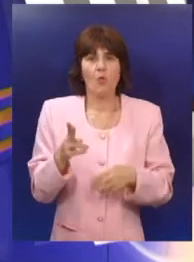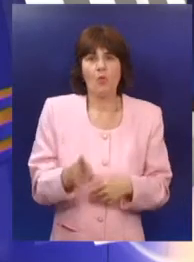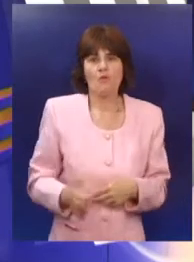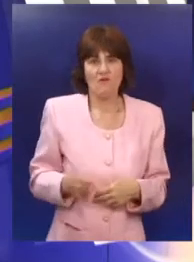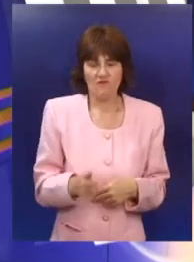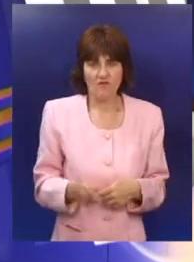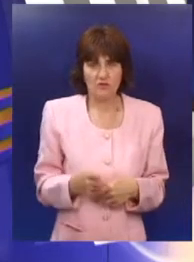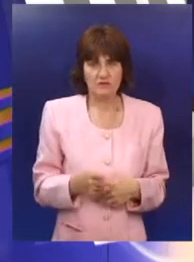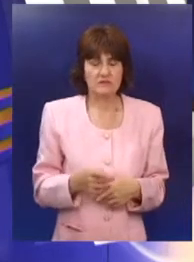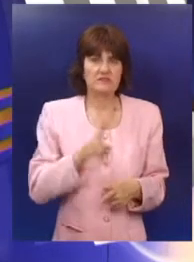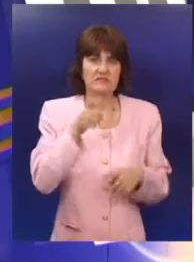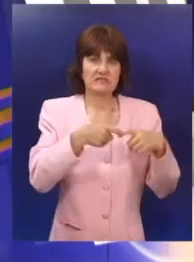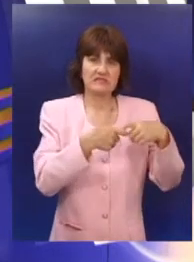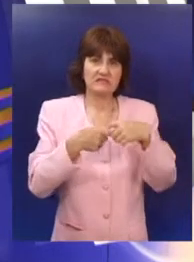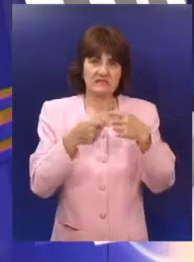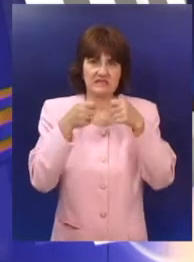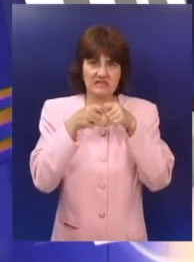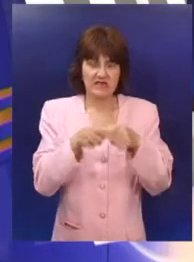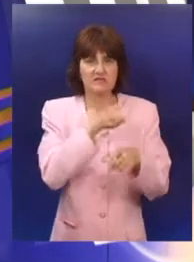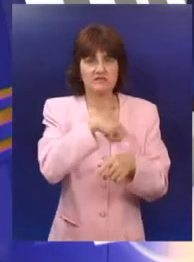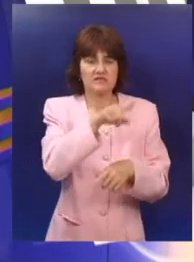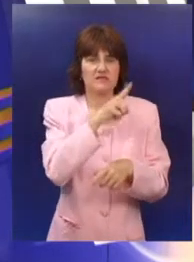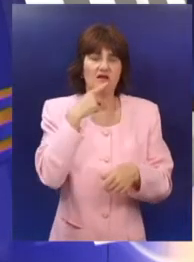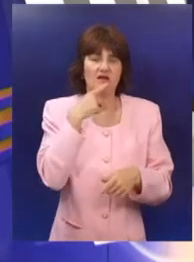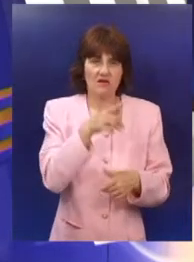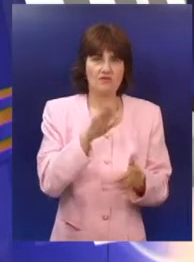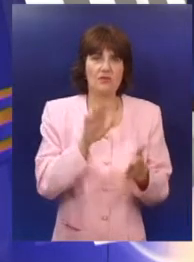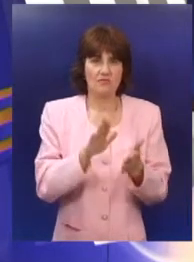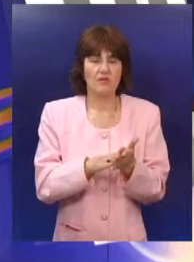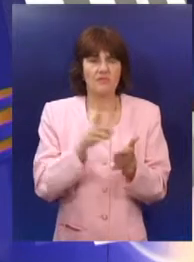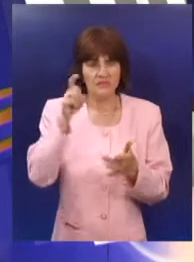vozom. Sugrađani sa autobuske i železničke stanice mogu putovati ka